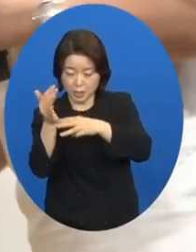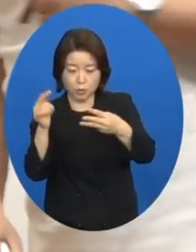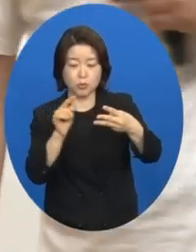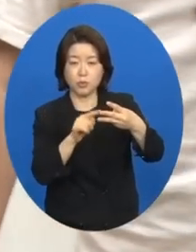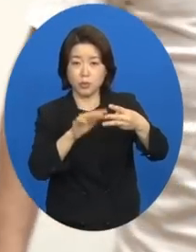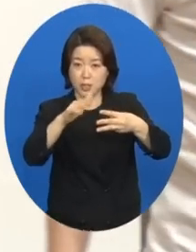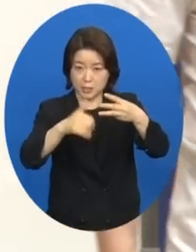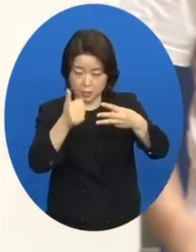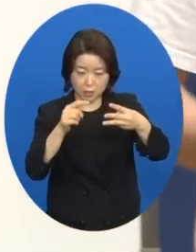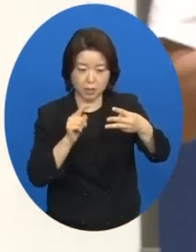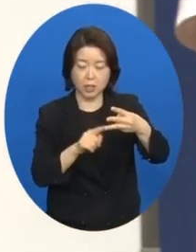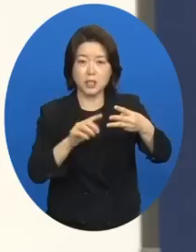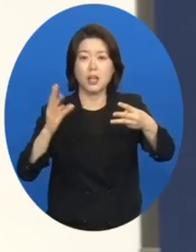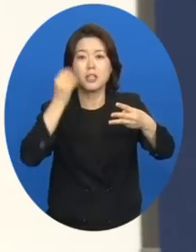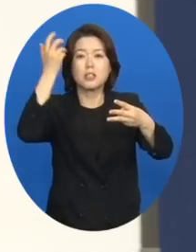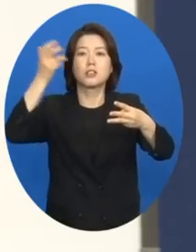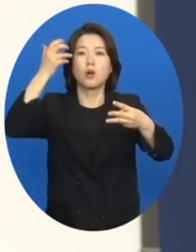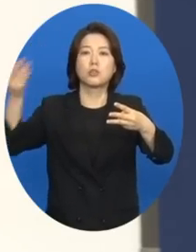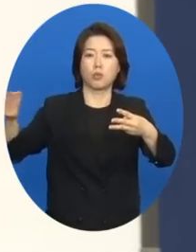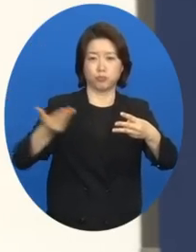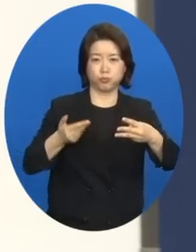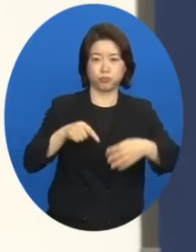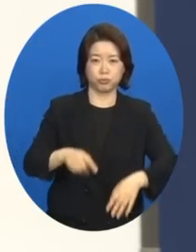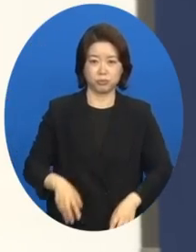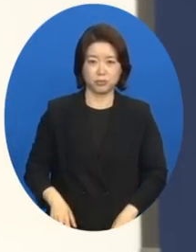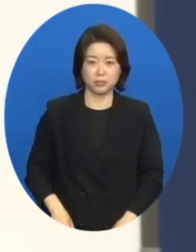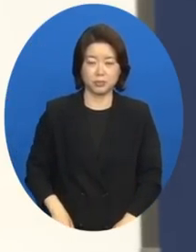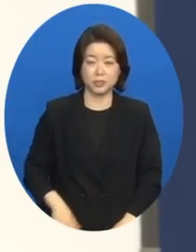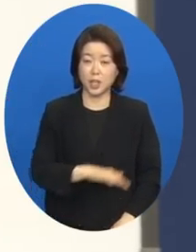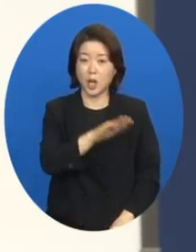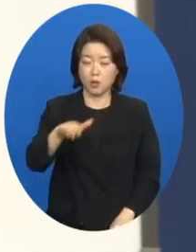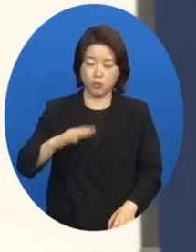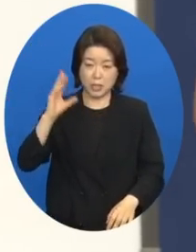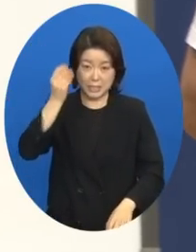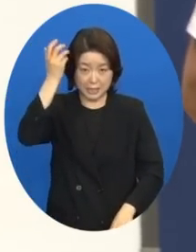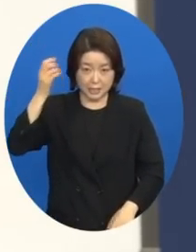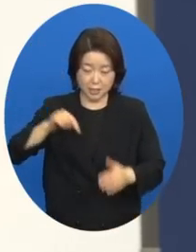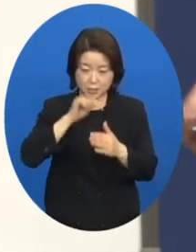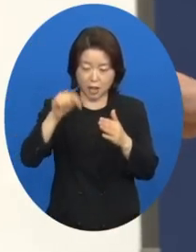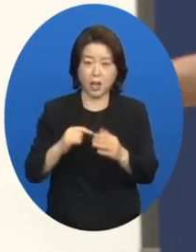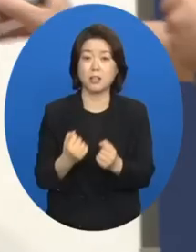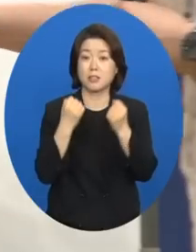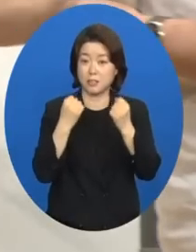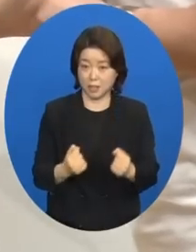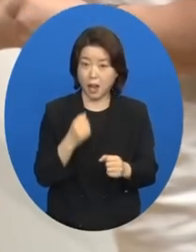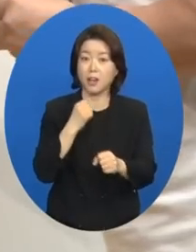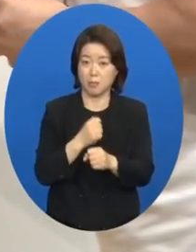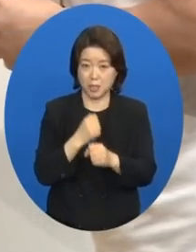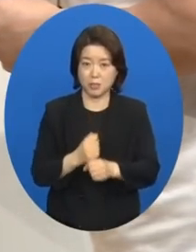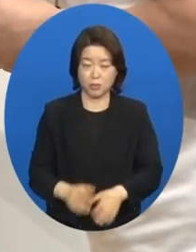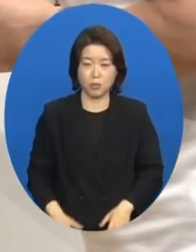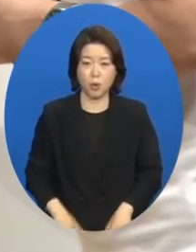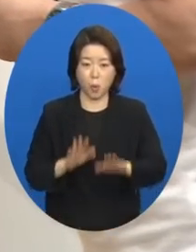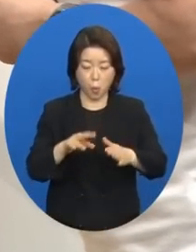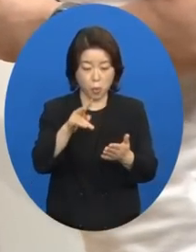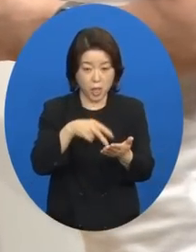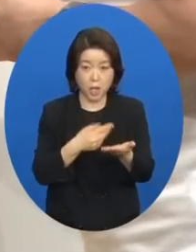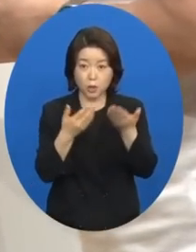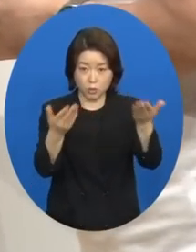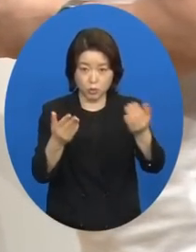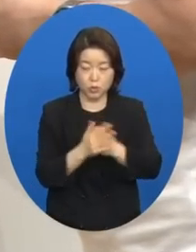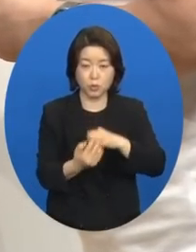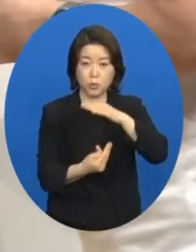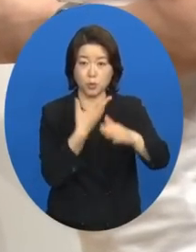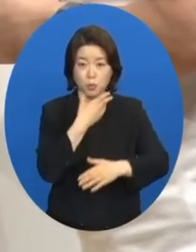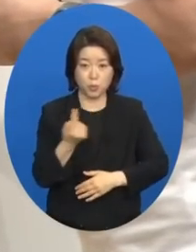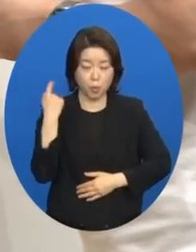성령님을 우리에게 보내셔서 우리 성령 안에서 우리가 살게 하셨는데 자 오늘 읽어주신 본문